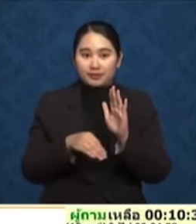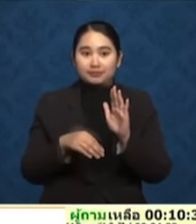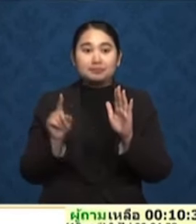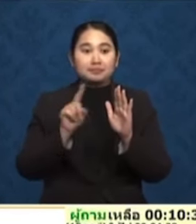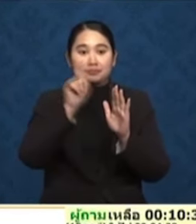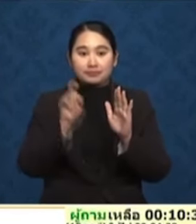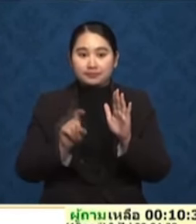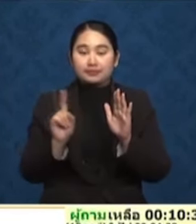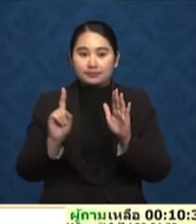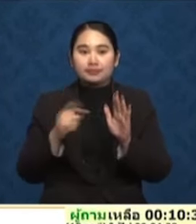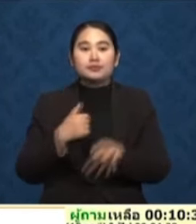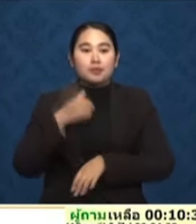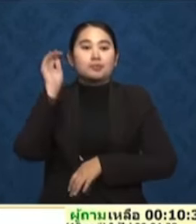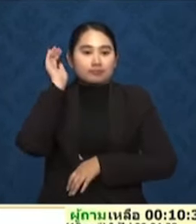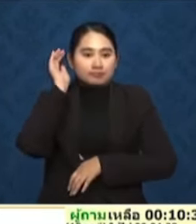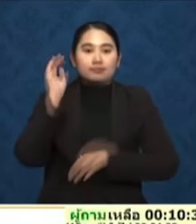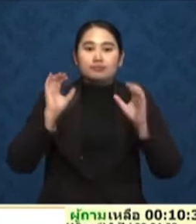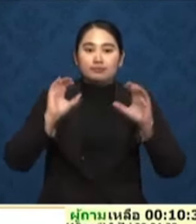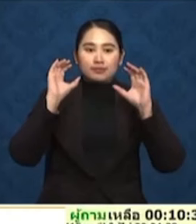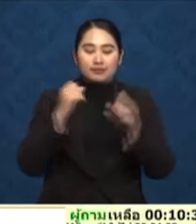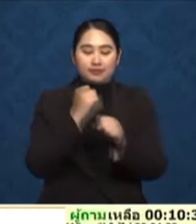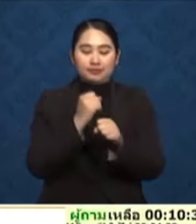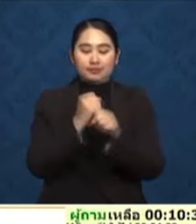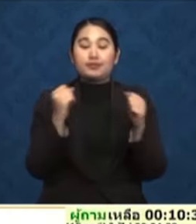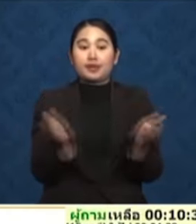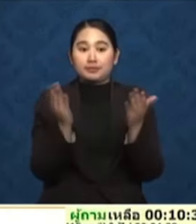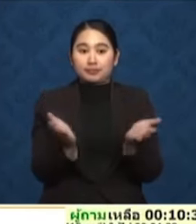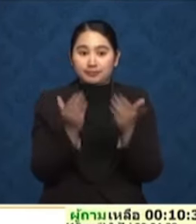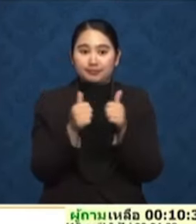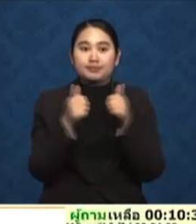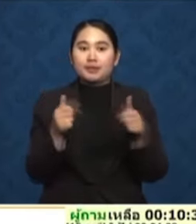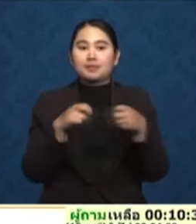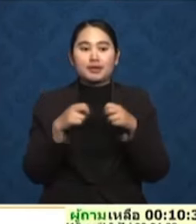านะครับแล้วผมเชื่อว่ารัฐบาลเนี้ยได้สนับสนุนตรงนี้อย่างเต็มที่ไม่ได้มีปัญหาอะไร